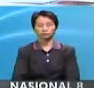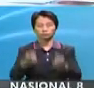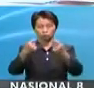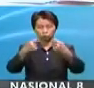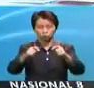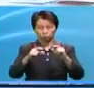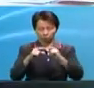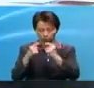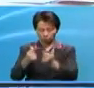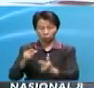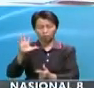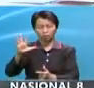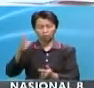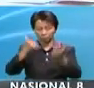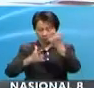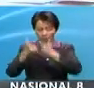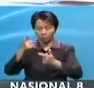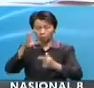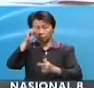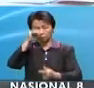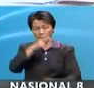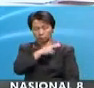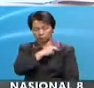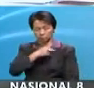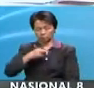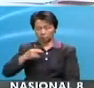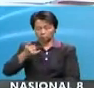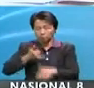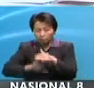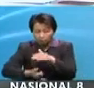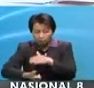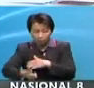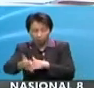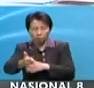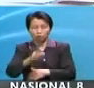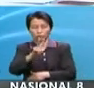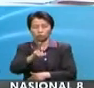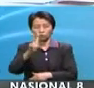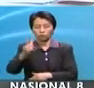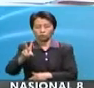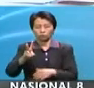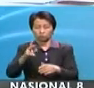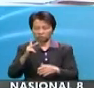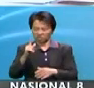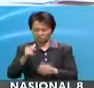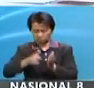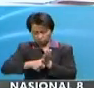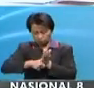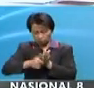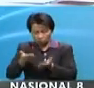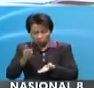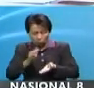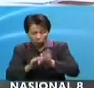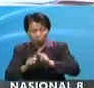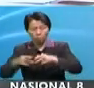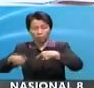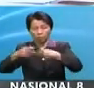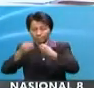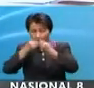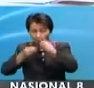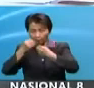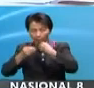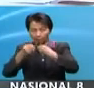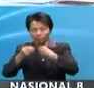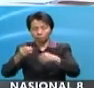Cubaan sekumpulan lima pelaut lelaki warga Indonesia menyeludup hampir 22 kilogram dadah yang dibungkus dengan plastik makanan